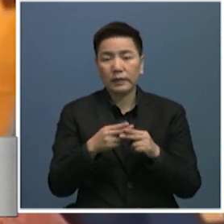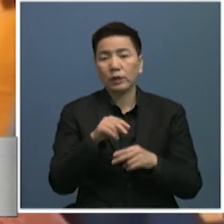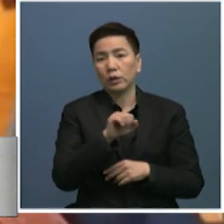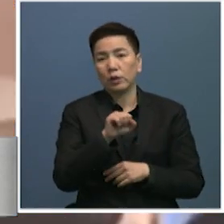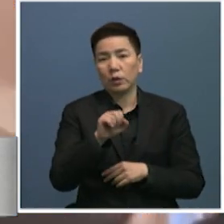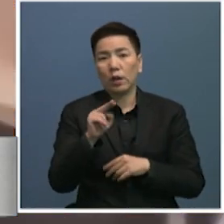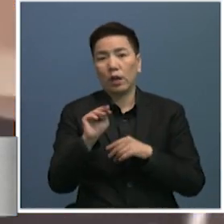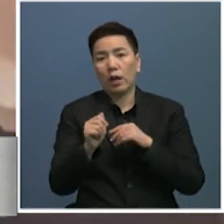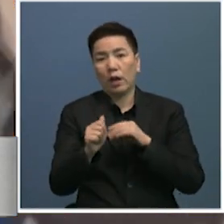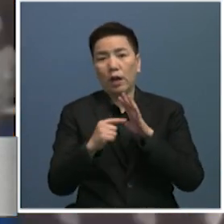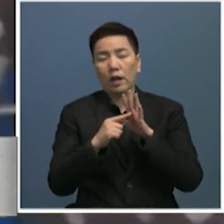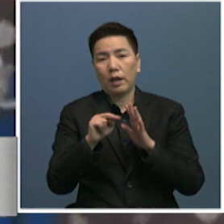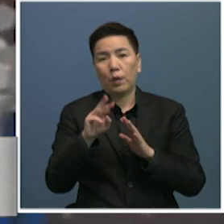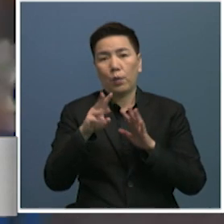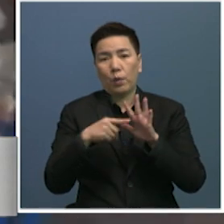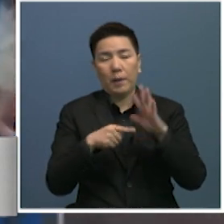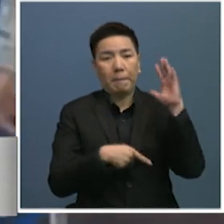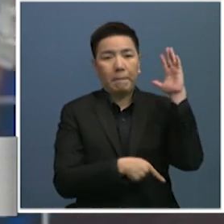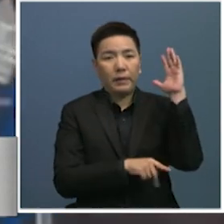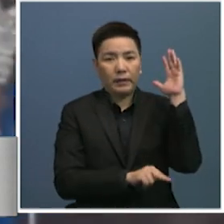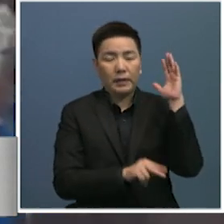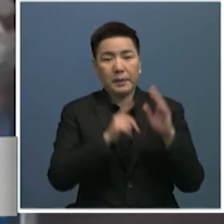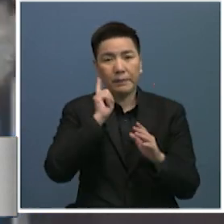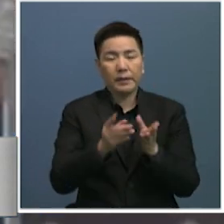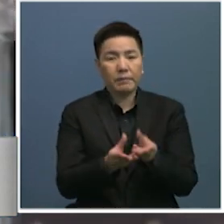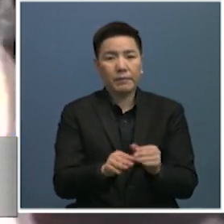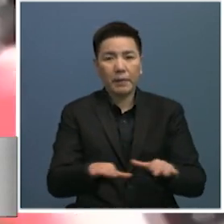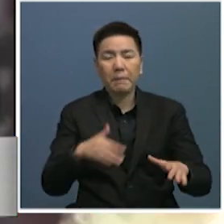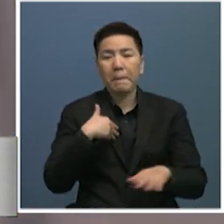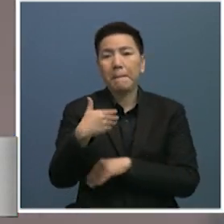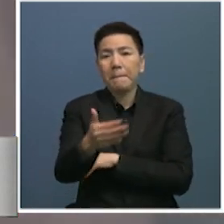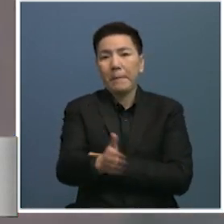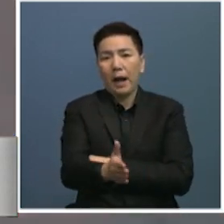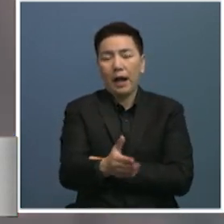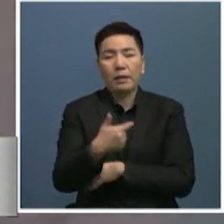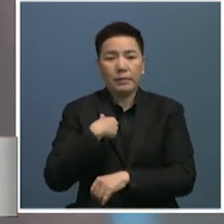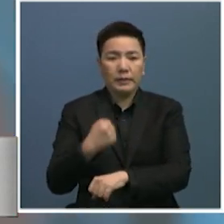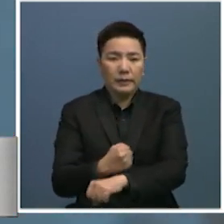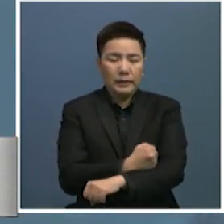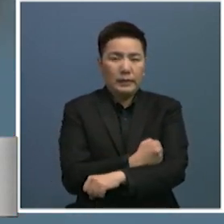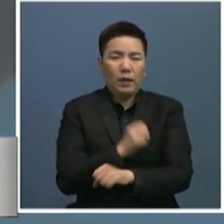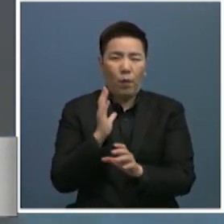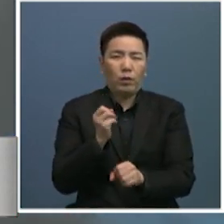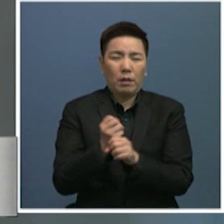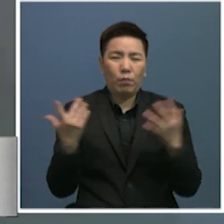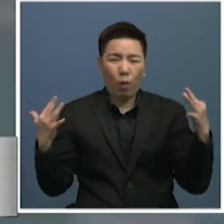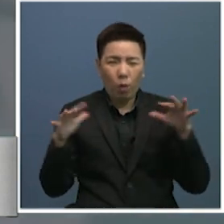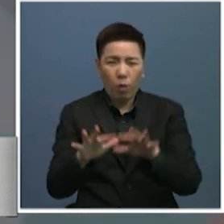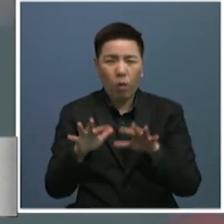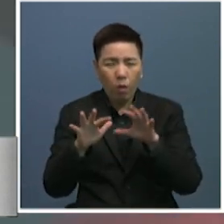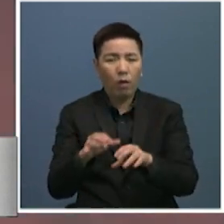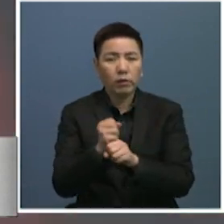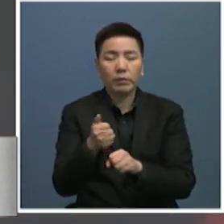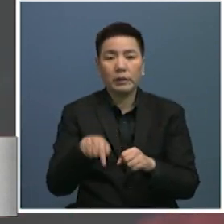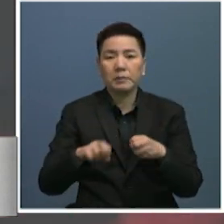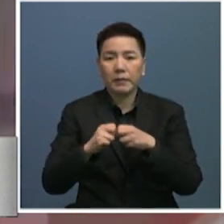บอกอย่างนี้สถานที่ของจังหวัดปัตตานีนี้เป็นพื้นที่ที่มีสะพานปลามีแรงงานต่างด้าวเป็นจำนวนมากนะครับแต่ว่า